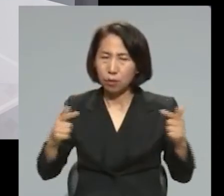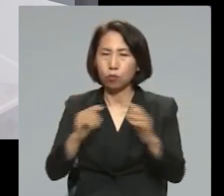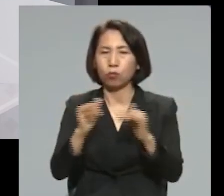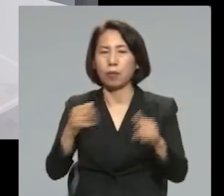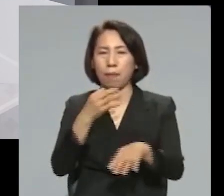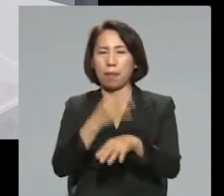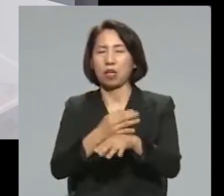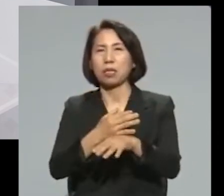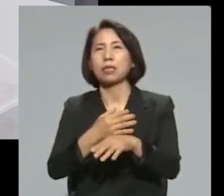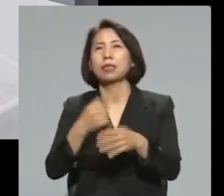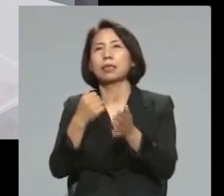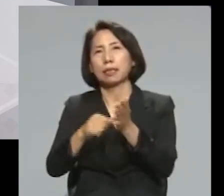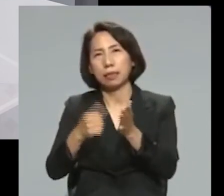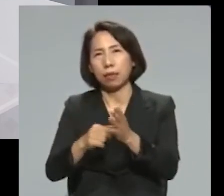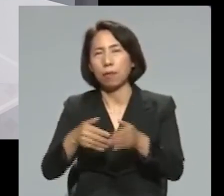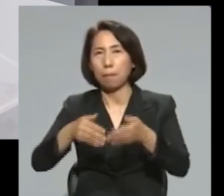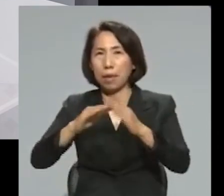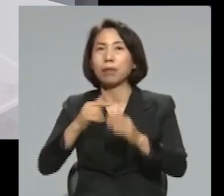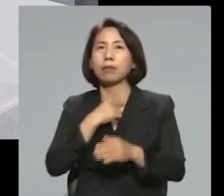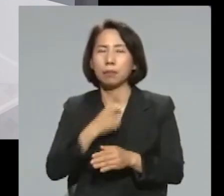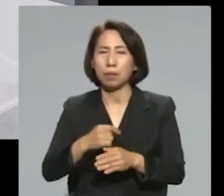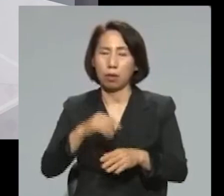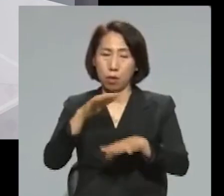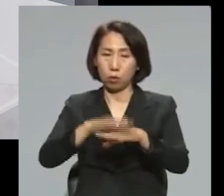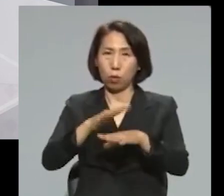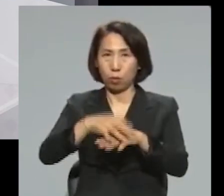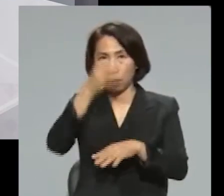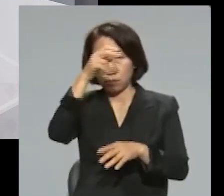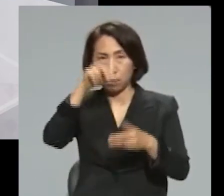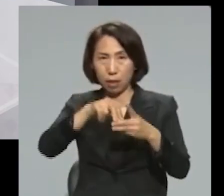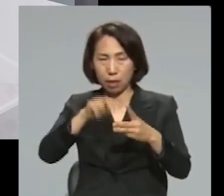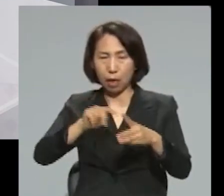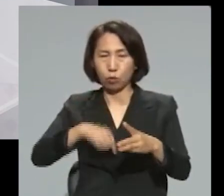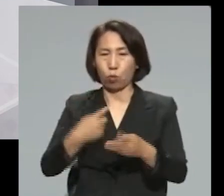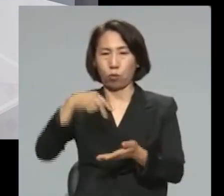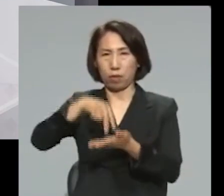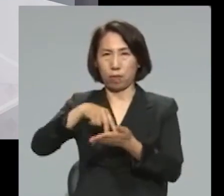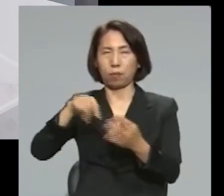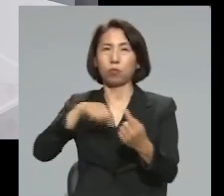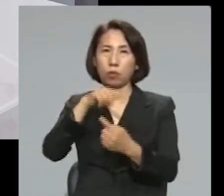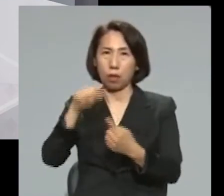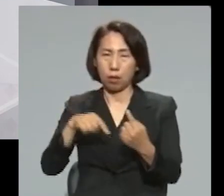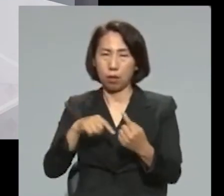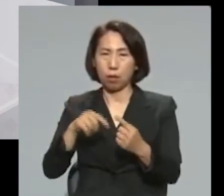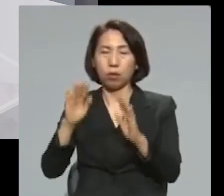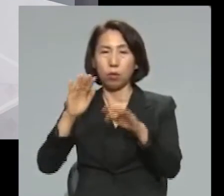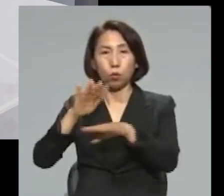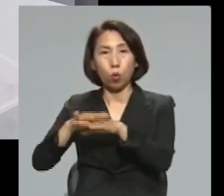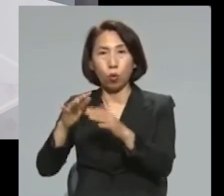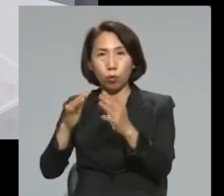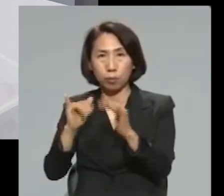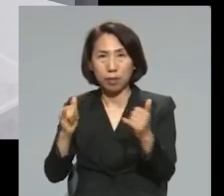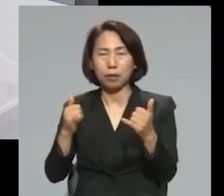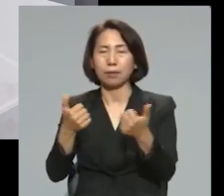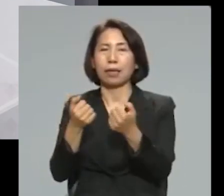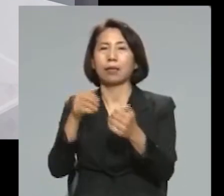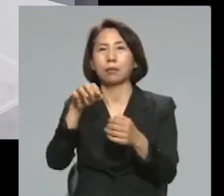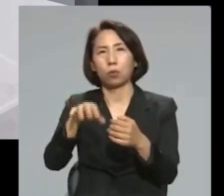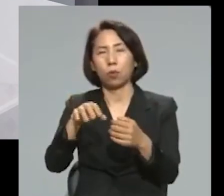확충하겠습니다. 농업기술센터를 독립기관으로 분리 운영하고 농민 삼동소를 신설